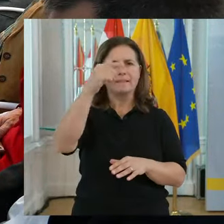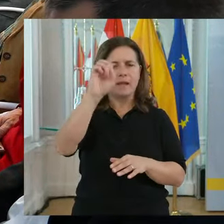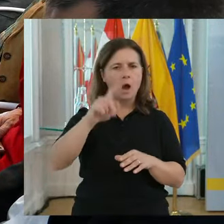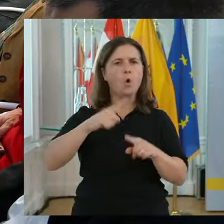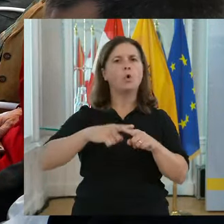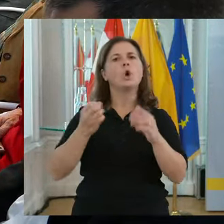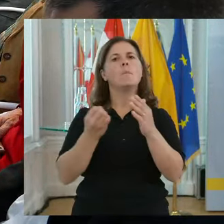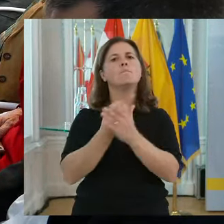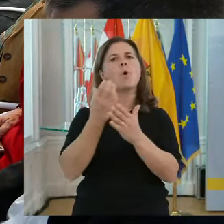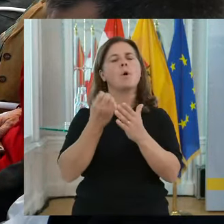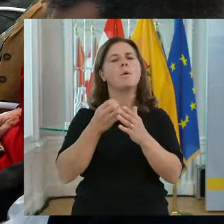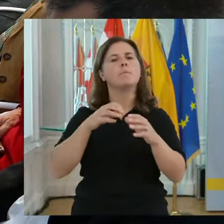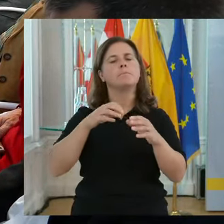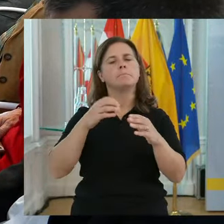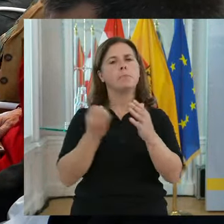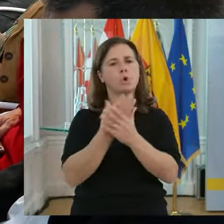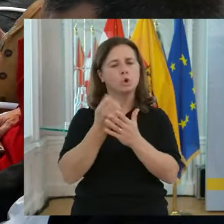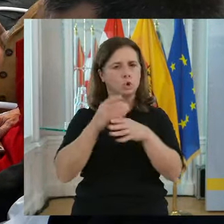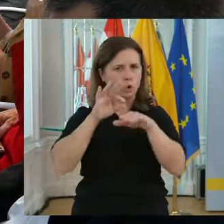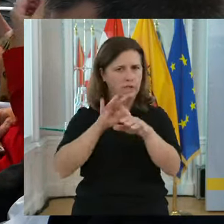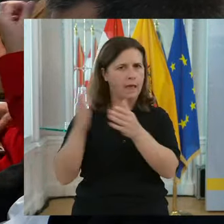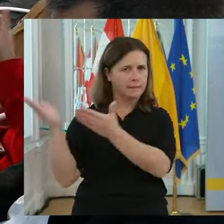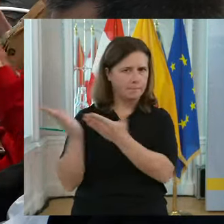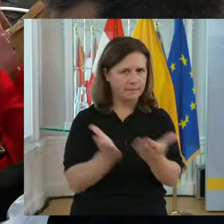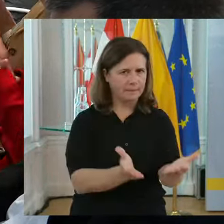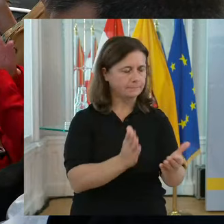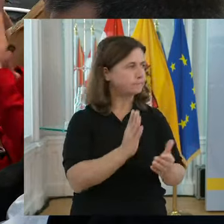Produktionsleiter Lukas Ruth zu mir bitten. Bitte schön.